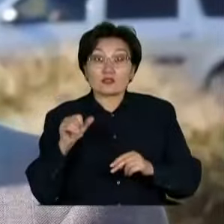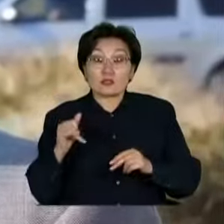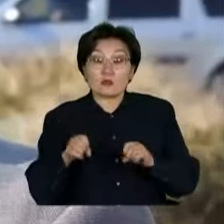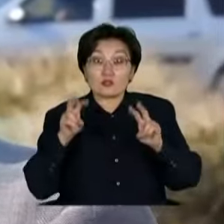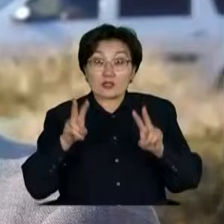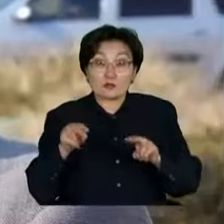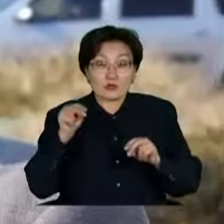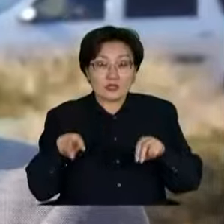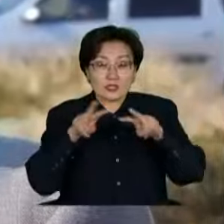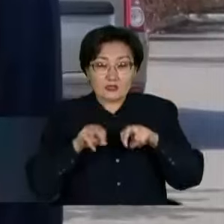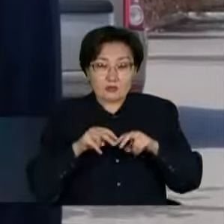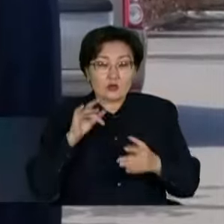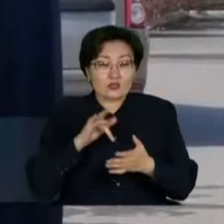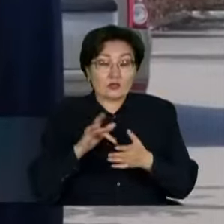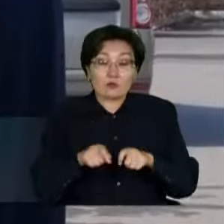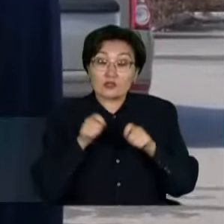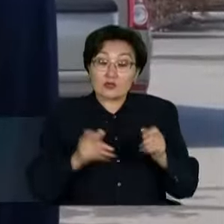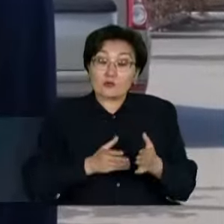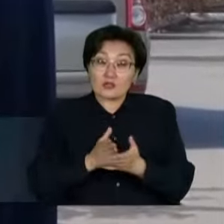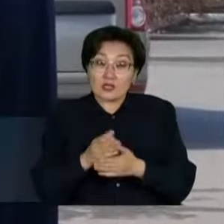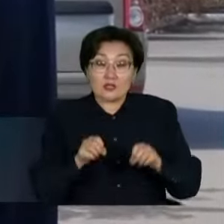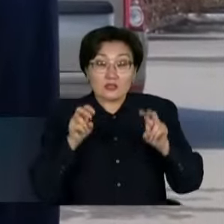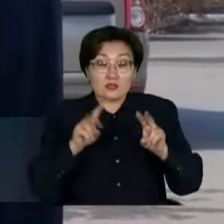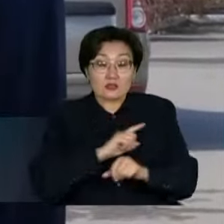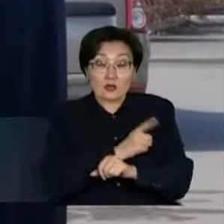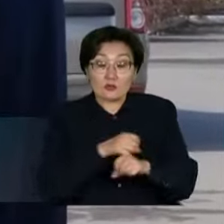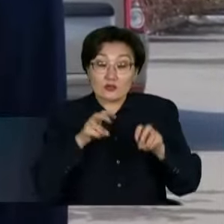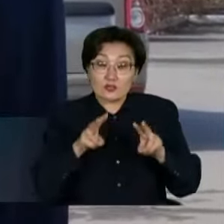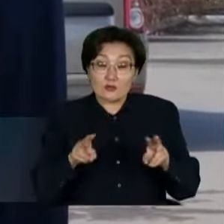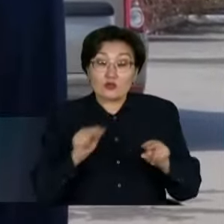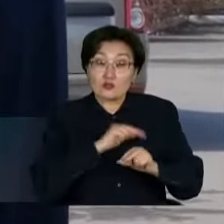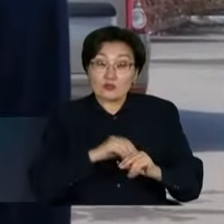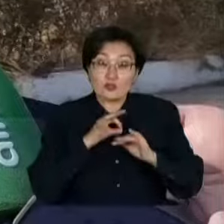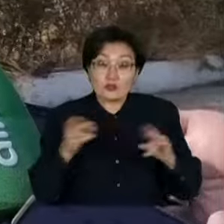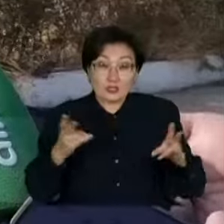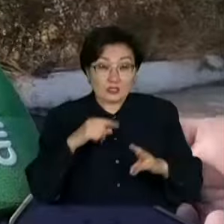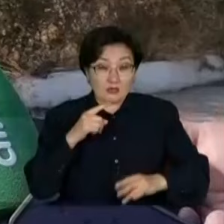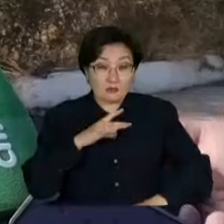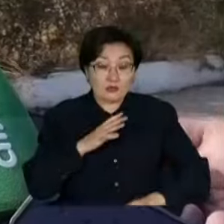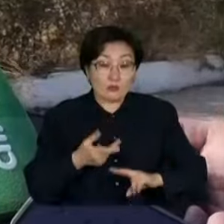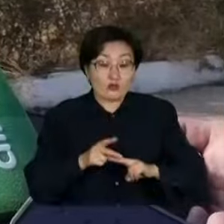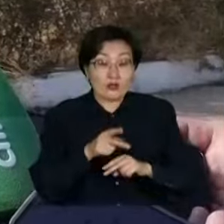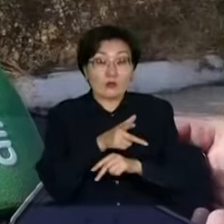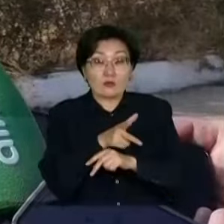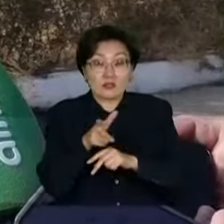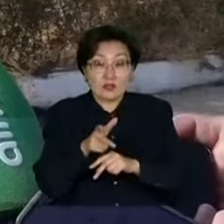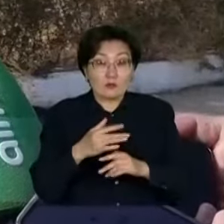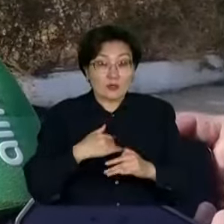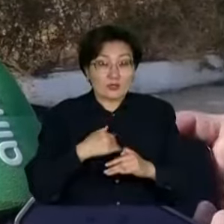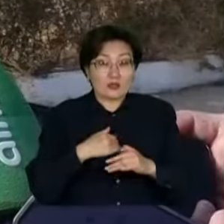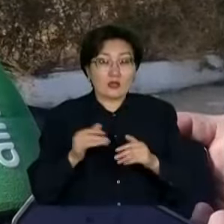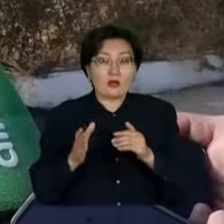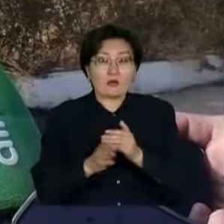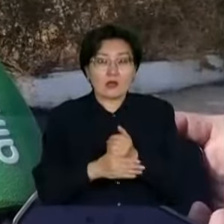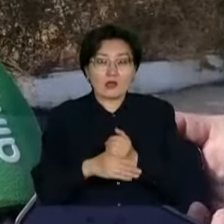арнайы зерттеу орталығын ашып, саланың мықты мамандарымен жұмыс жасау керектігін айтады. Бұл жазбаға мен де балықшы